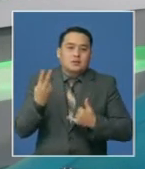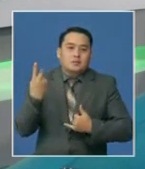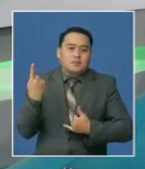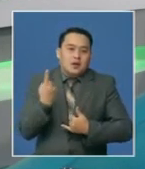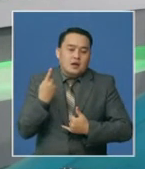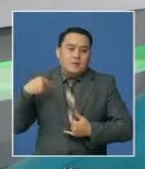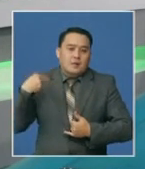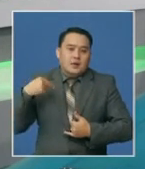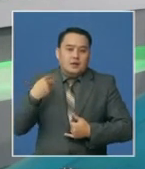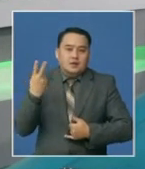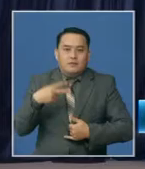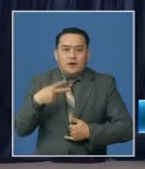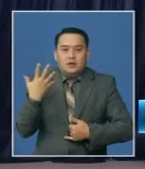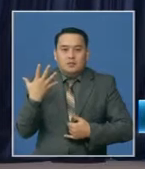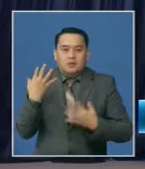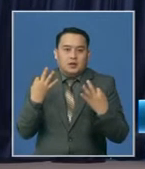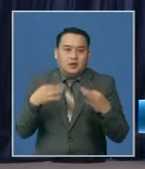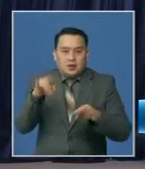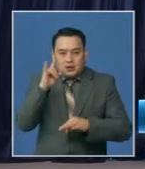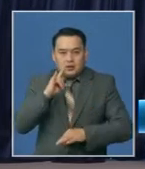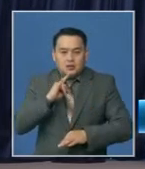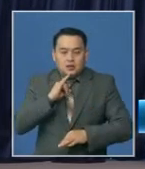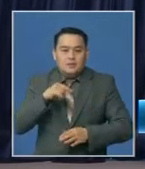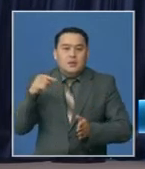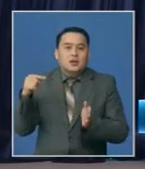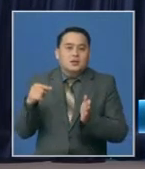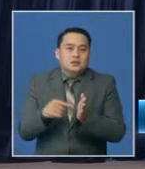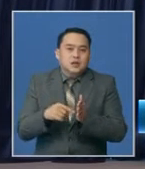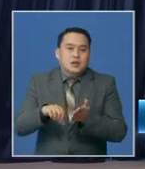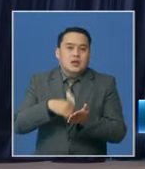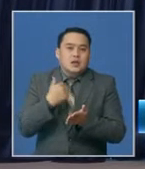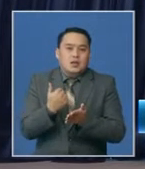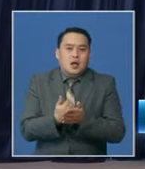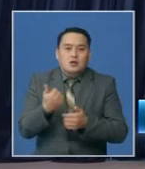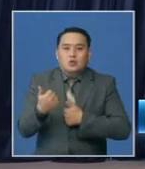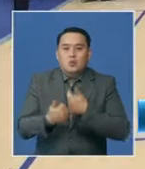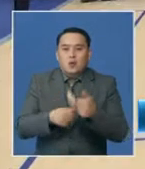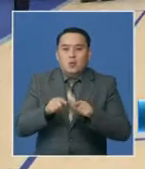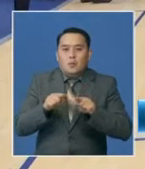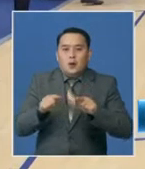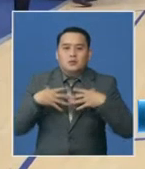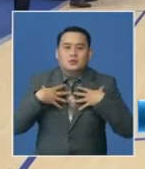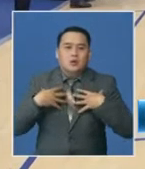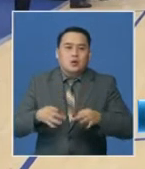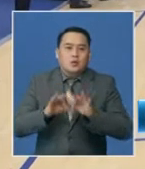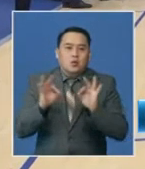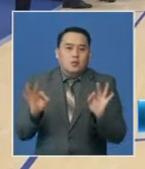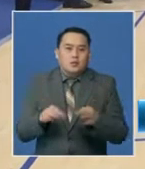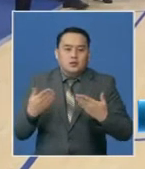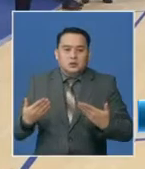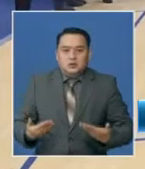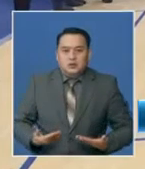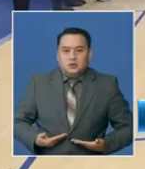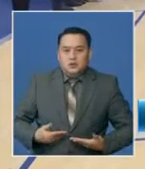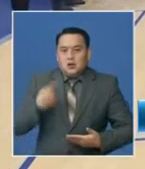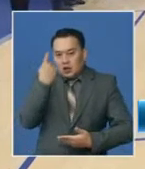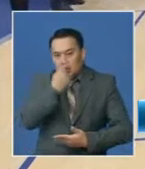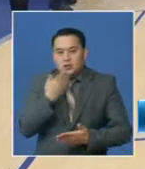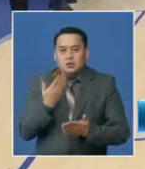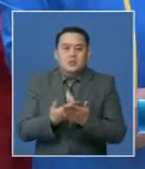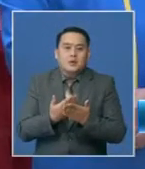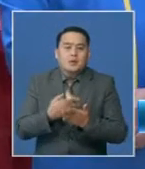В Талдыкургане проходит областной турнир по мини-футболу между спортивными организациями Алматинской области. В нем участвуют 32